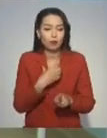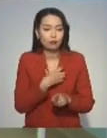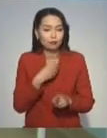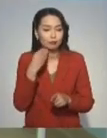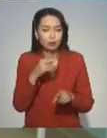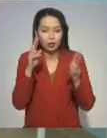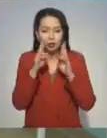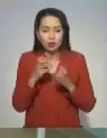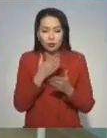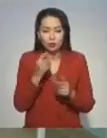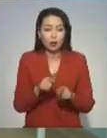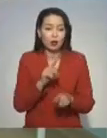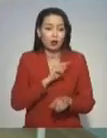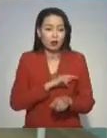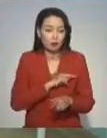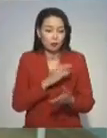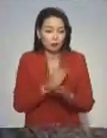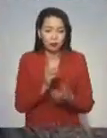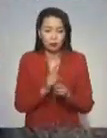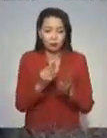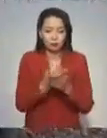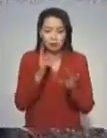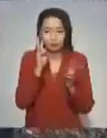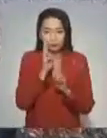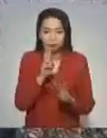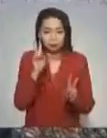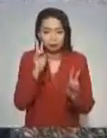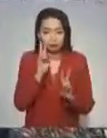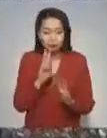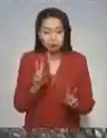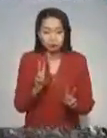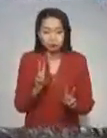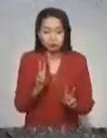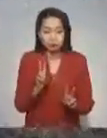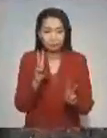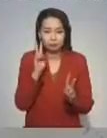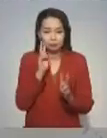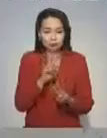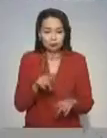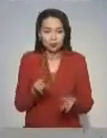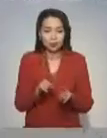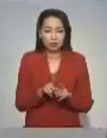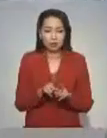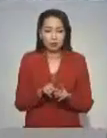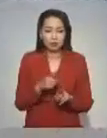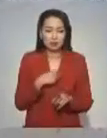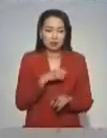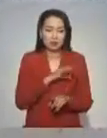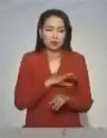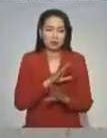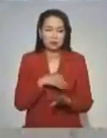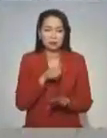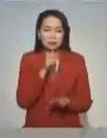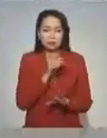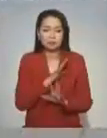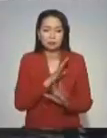тіпті мұндай жүйенің барынан хабары жоқтар бар. Жоқ. Ол жай білмейсіз ба? Жоқ, білмеймін. Ондай пайдаланған емес, оны